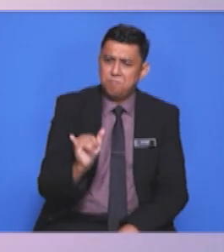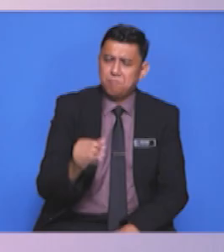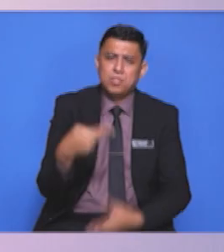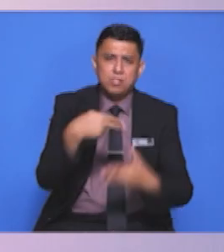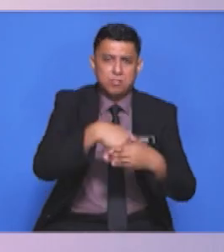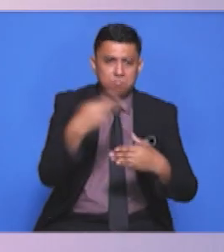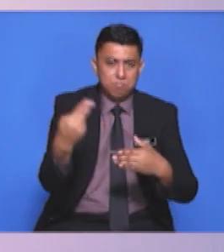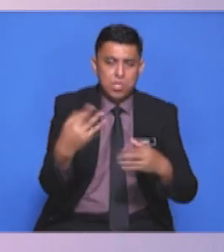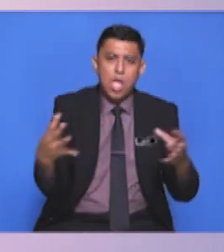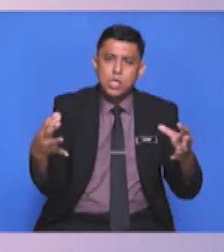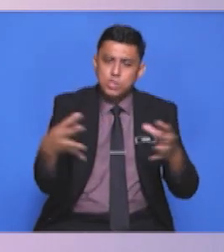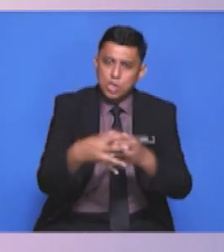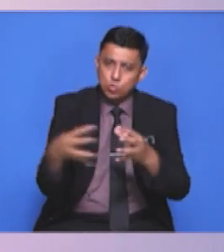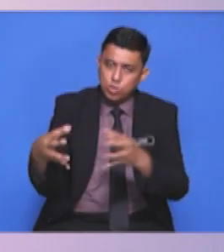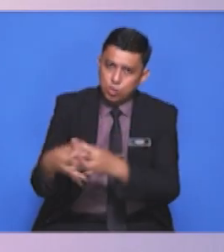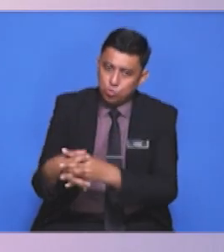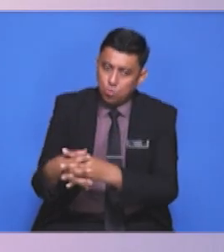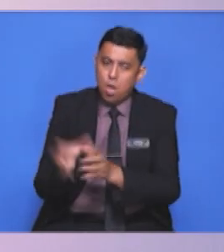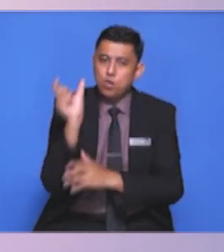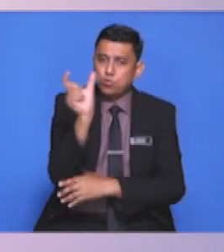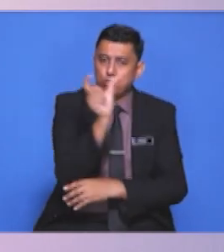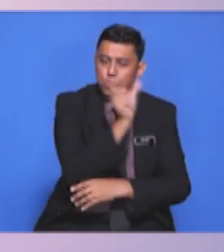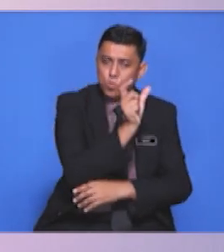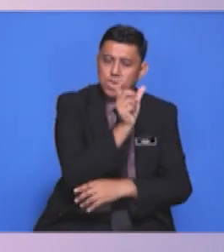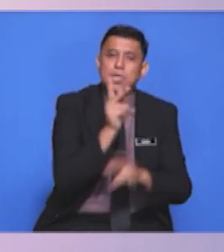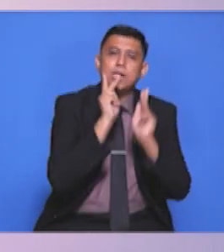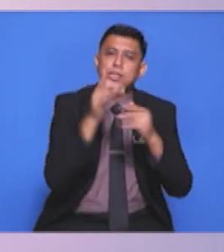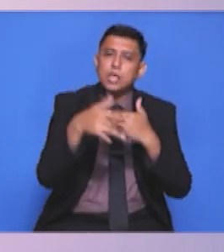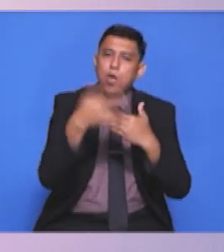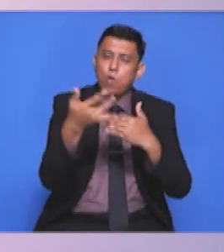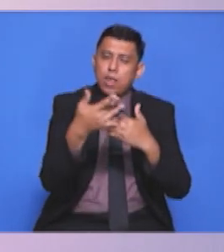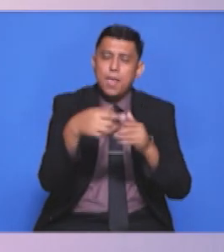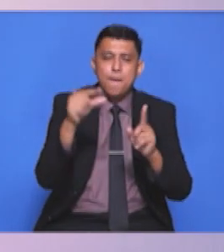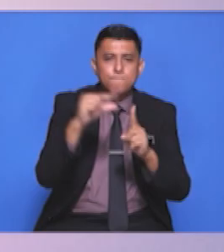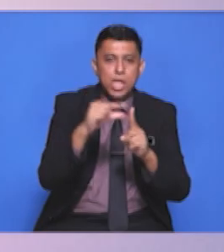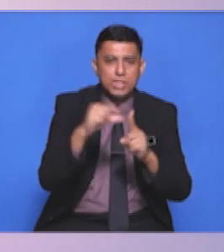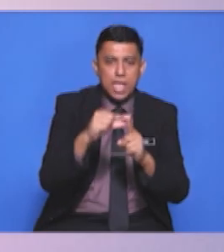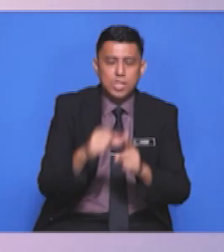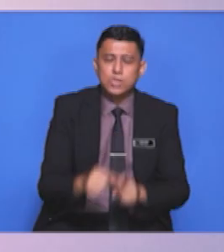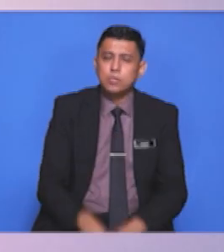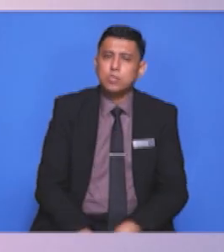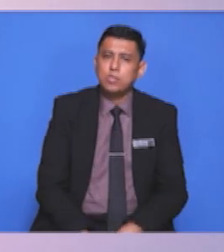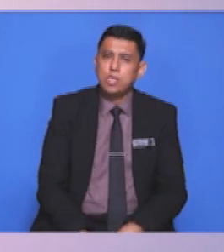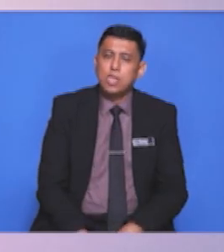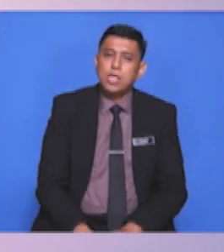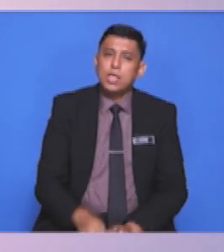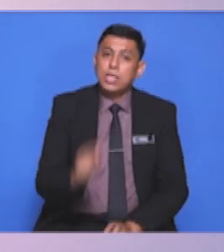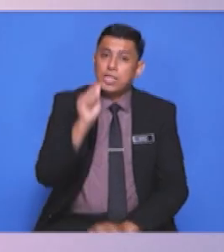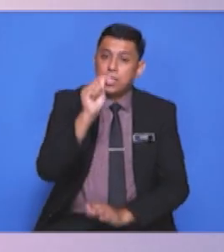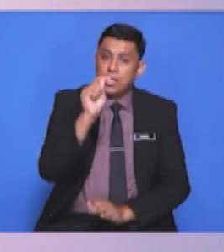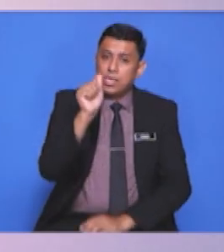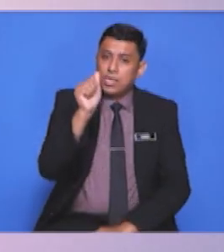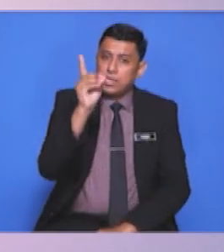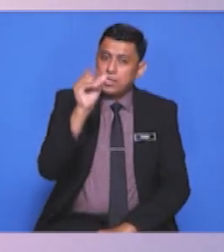daripada cantuman suku kata awal perkataan seperti Tadika